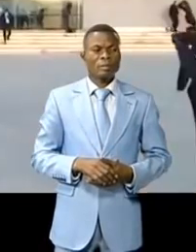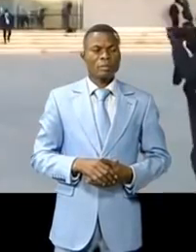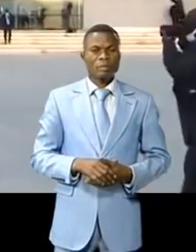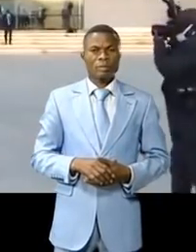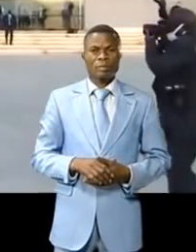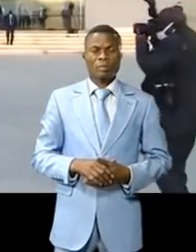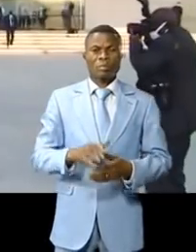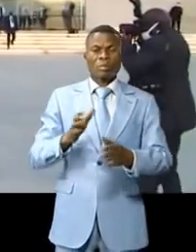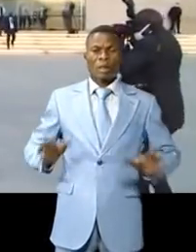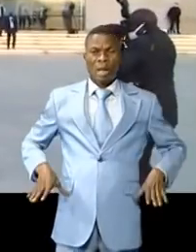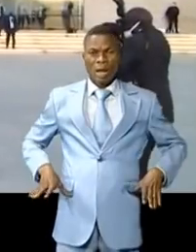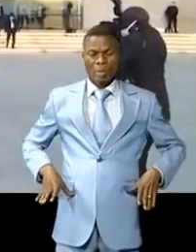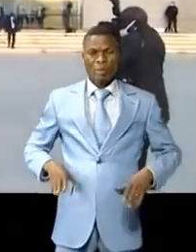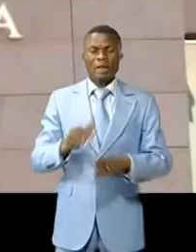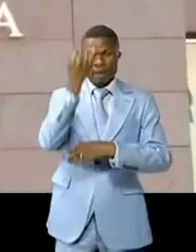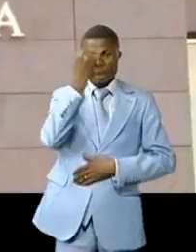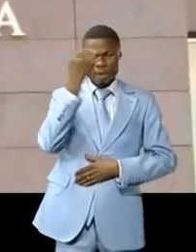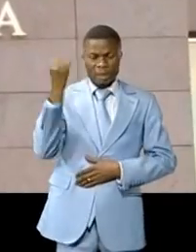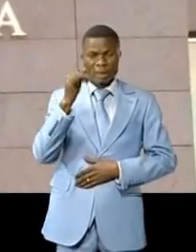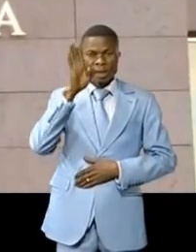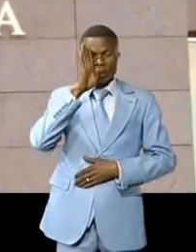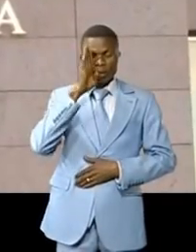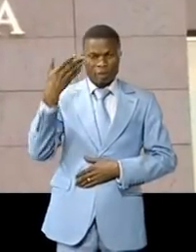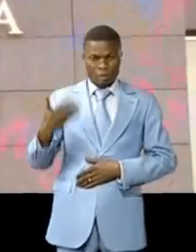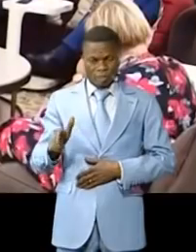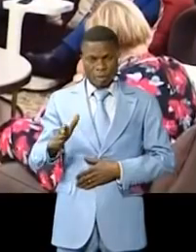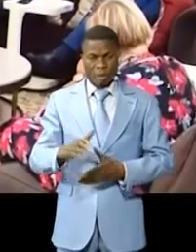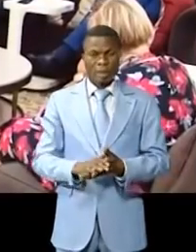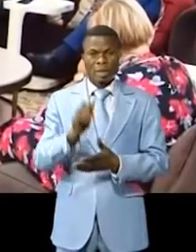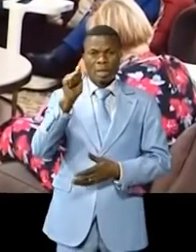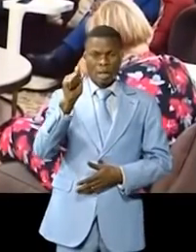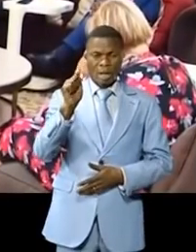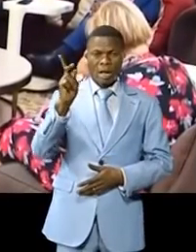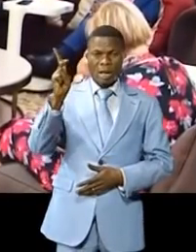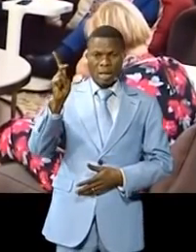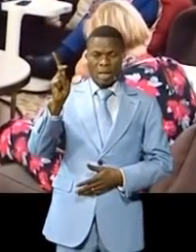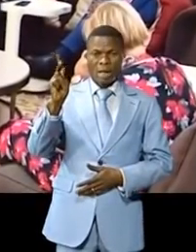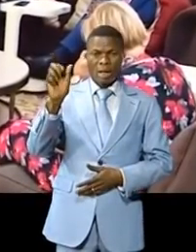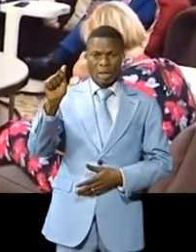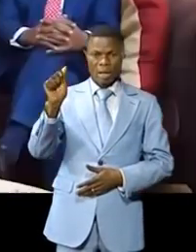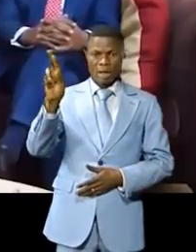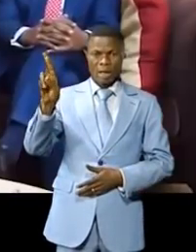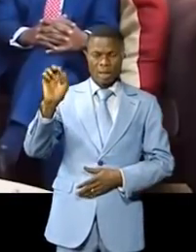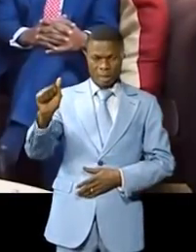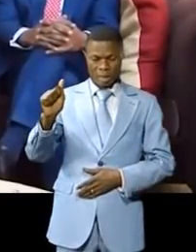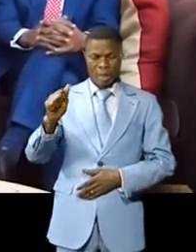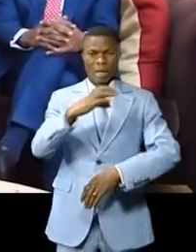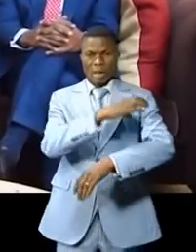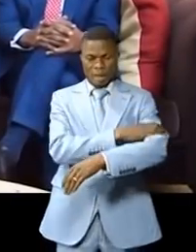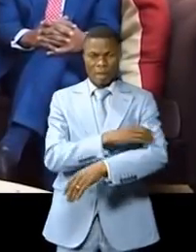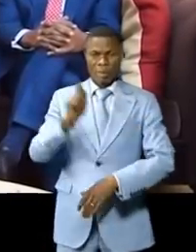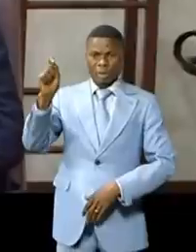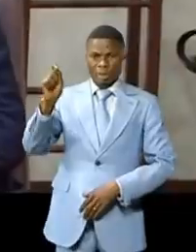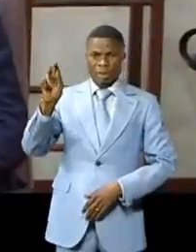Après l'Allemagne, l'Italie et la Belgique, Ankara, capitale politico-administrative de la Turquie, a accueilli